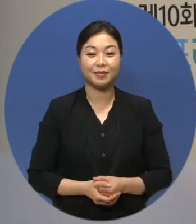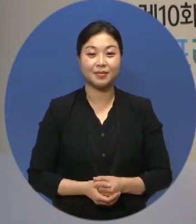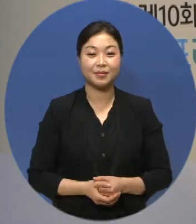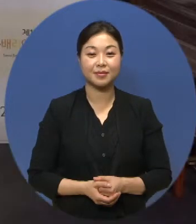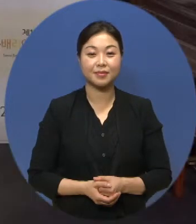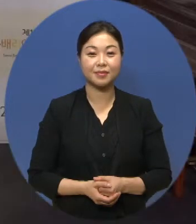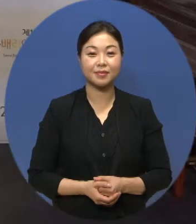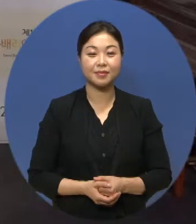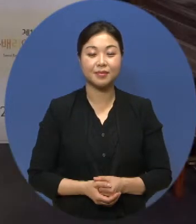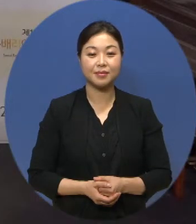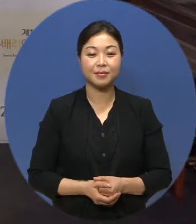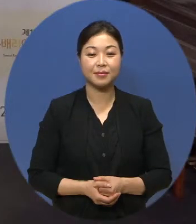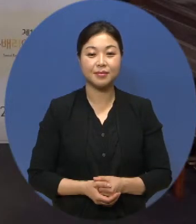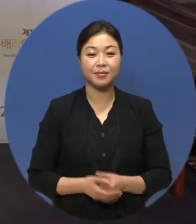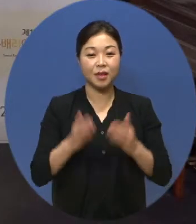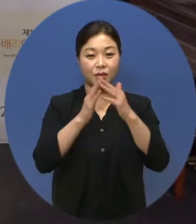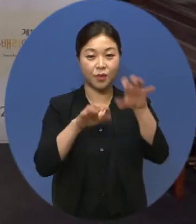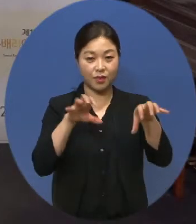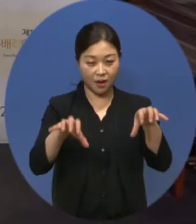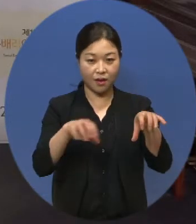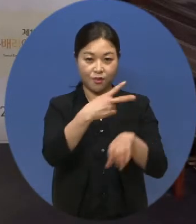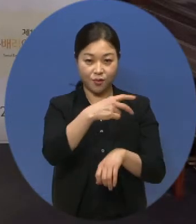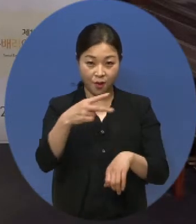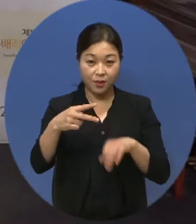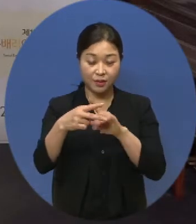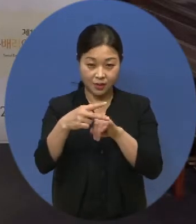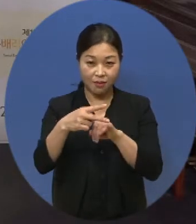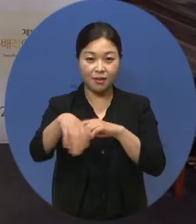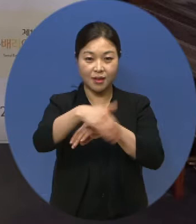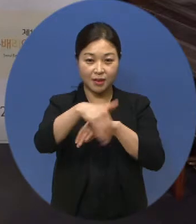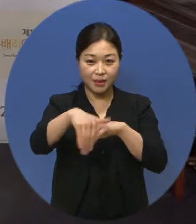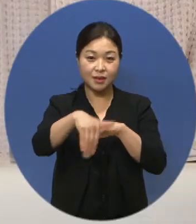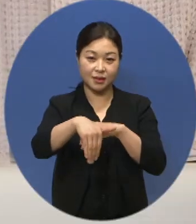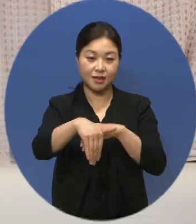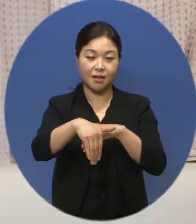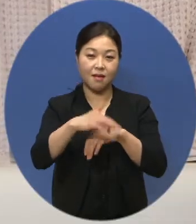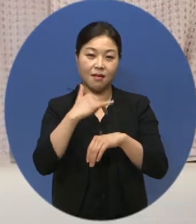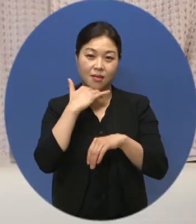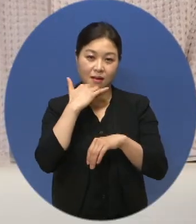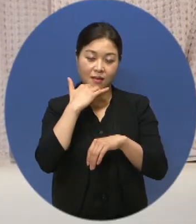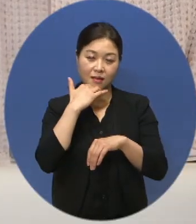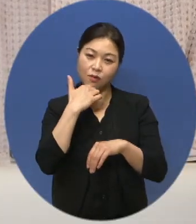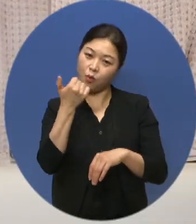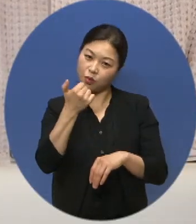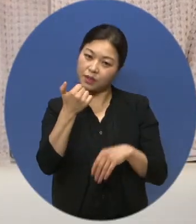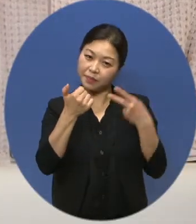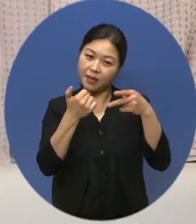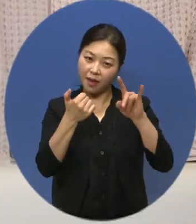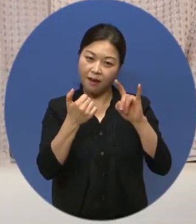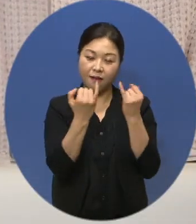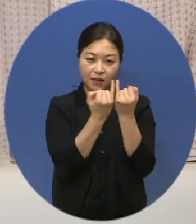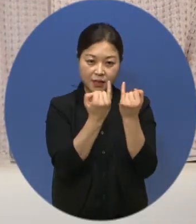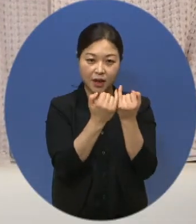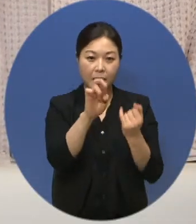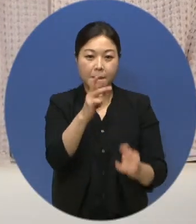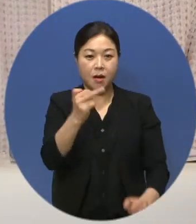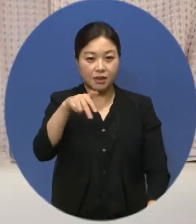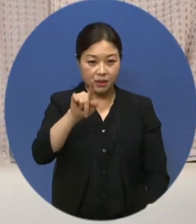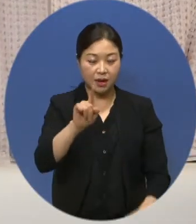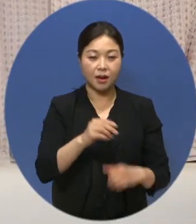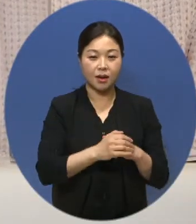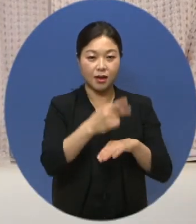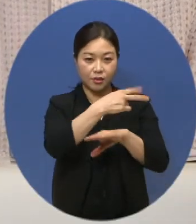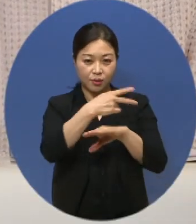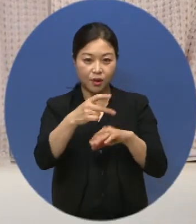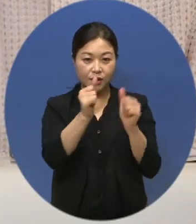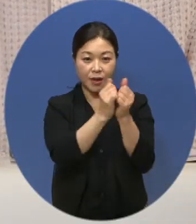부탁드리겠습니다. 네, 동네 수영장에 다니는 중년 여성 명자가 이제 수영 아마추어 혼성